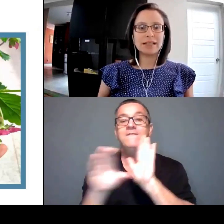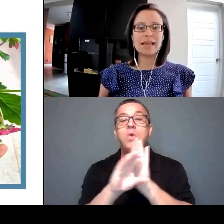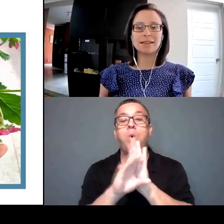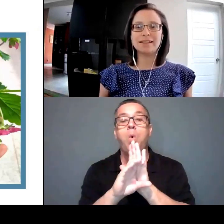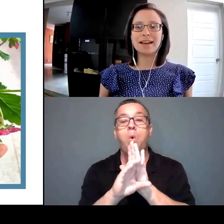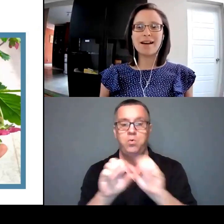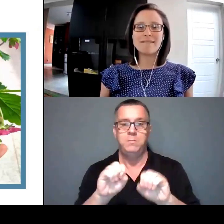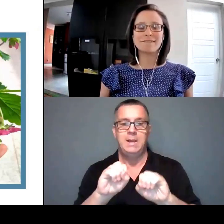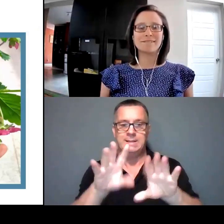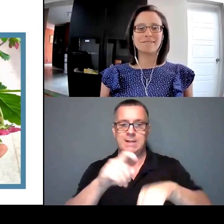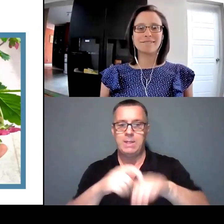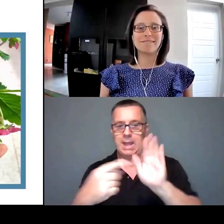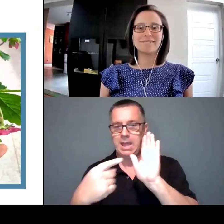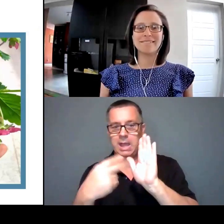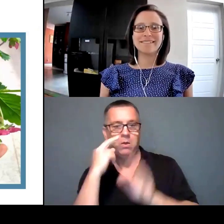le temps de les regarder, d'accord?